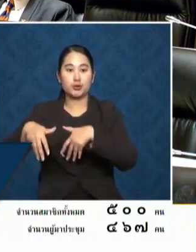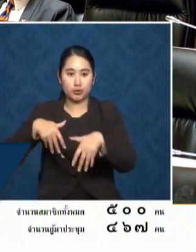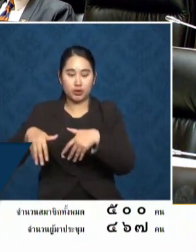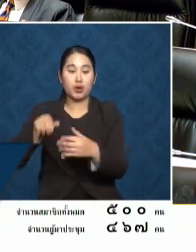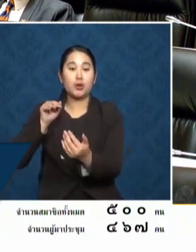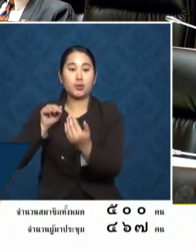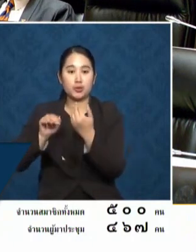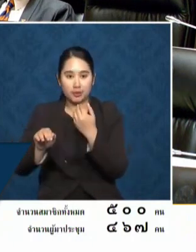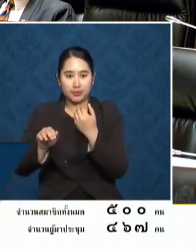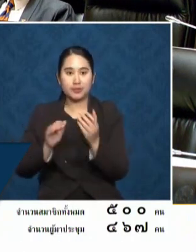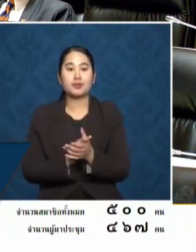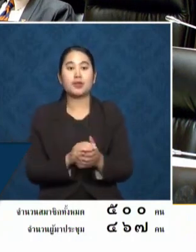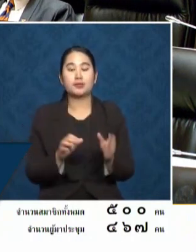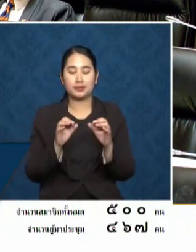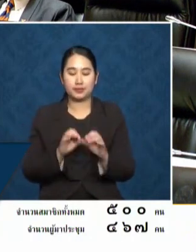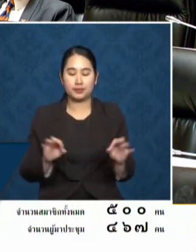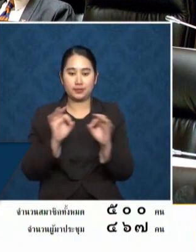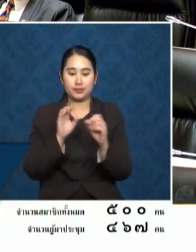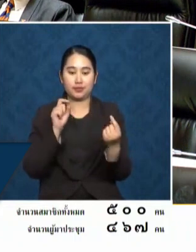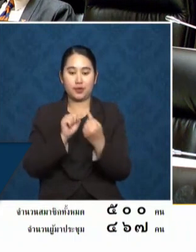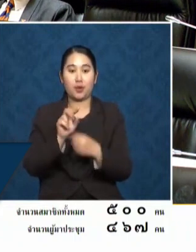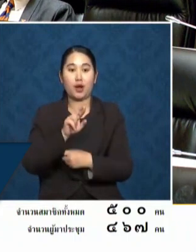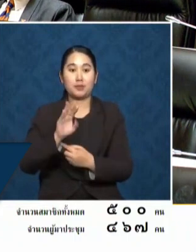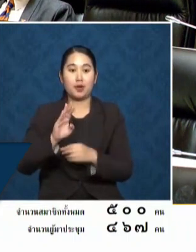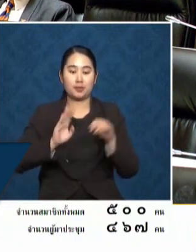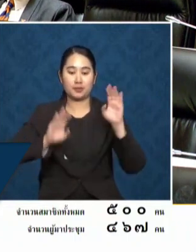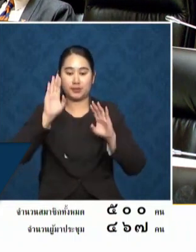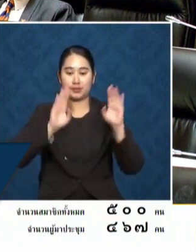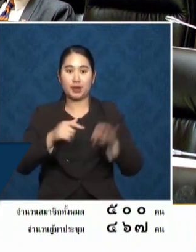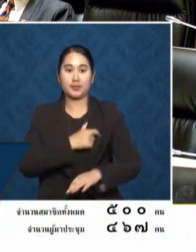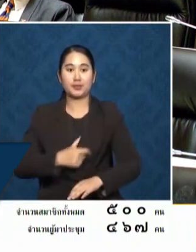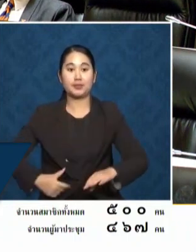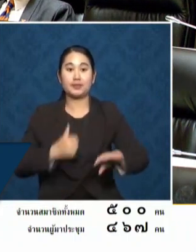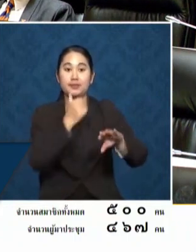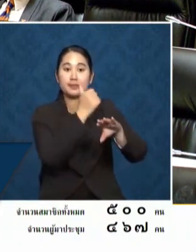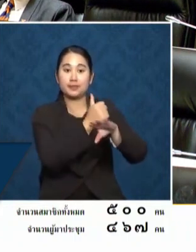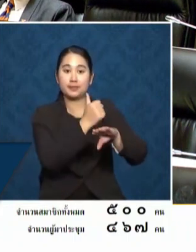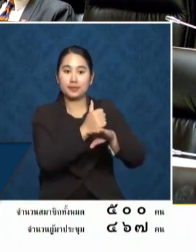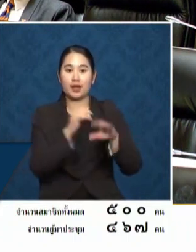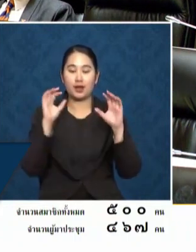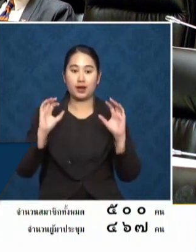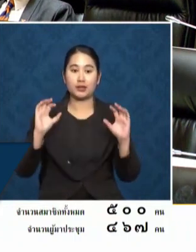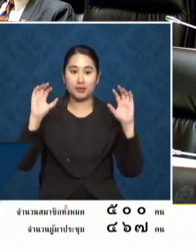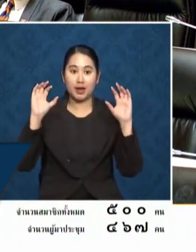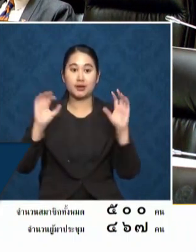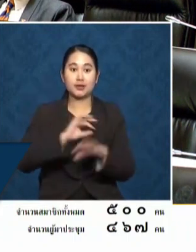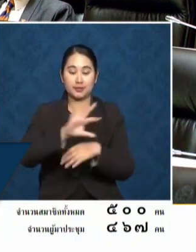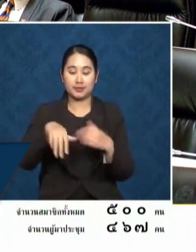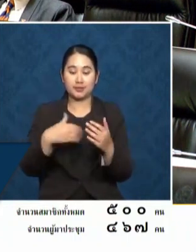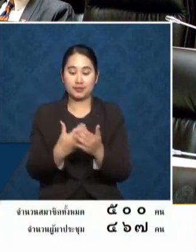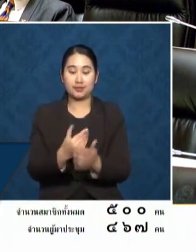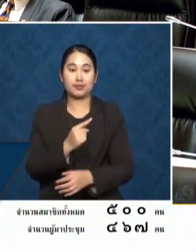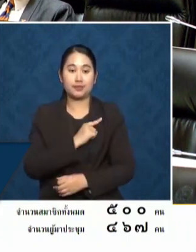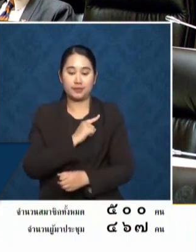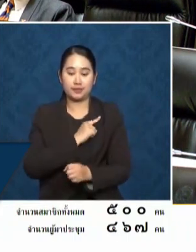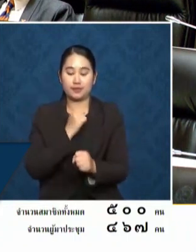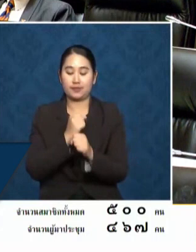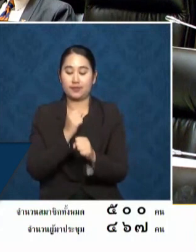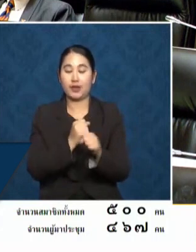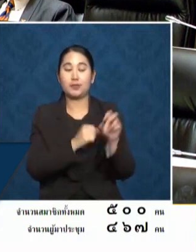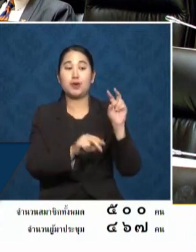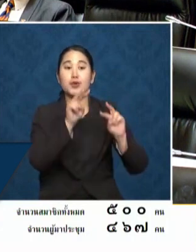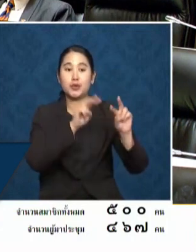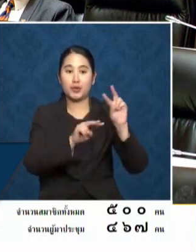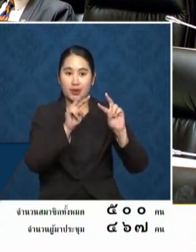ยุคสมัยที่มีต่อระบอบประชาธิปไตยอันมีพระมหากษัตริย์ทรงเป็นประมุขซึ่งรัฐบาลและพวกเราทุกคนนั้นมีหน้าที่ในการปก